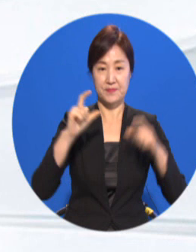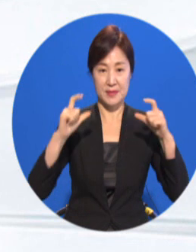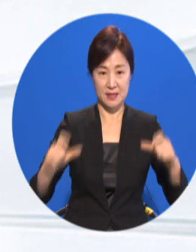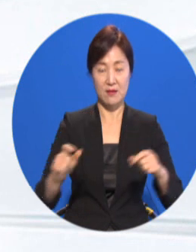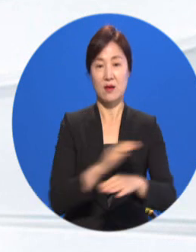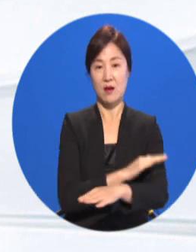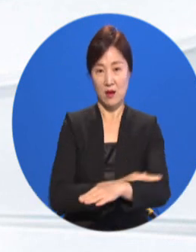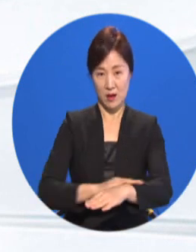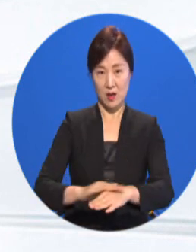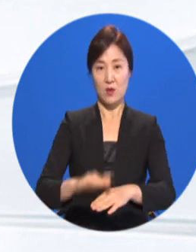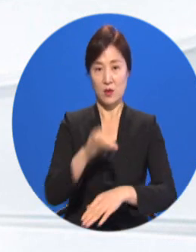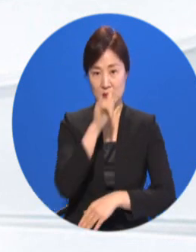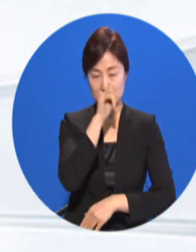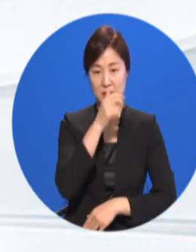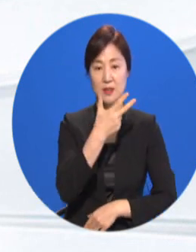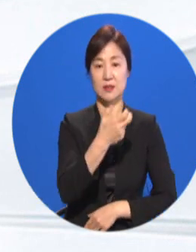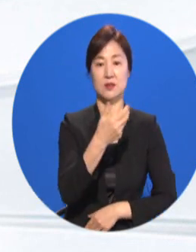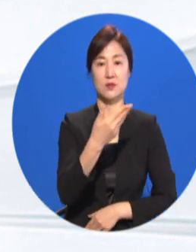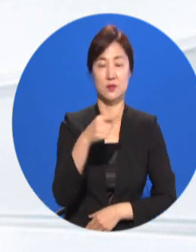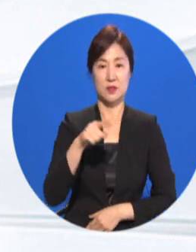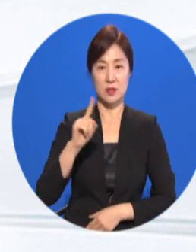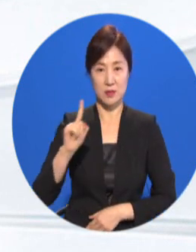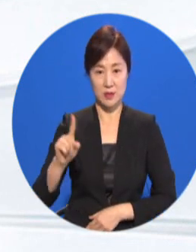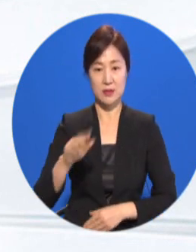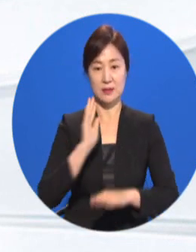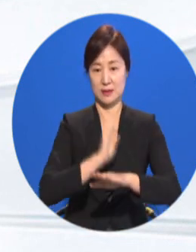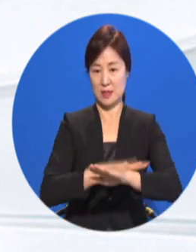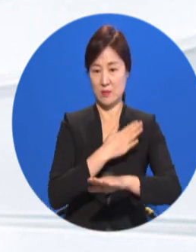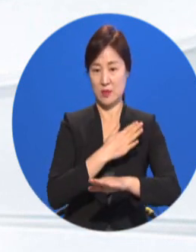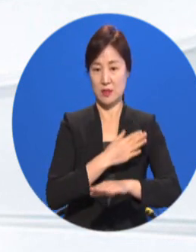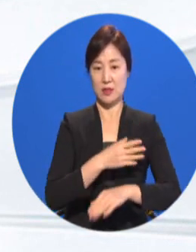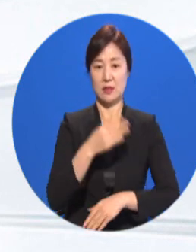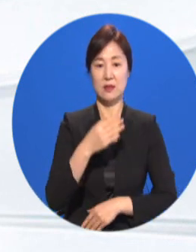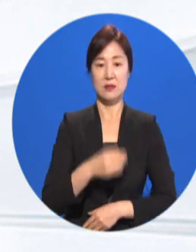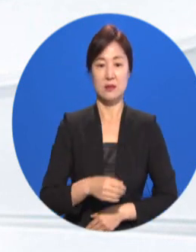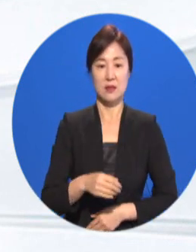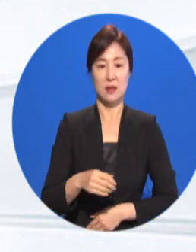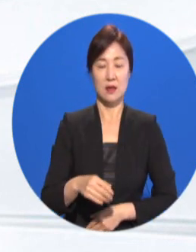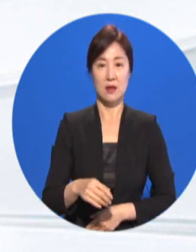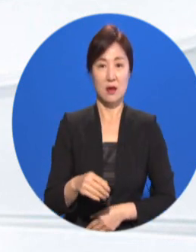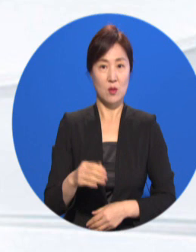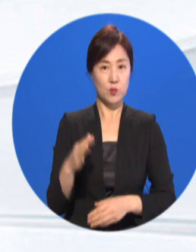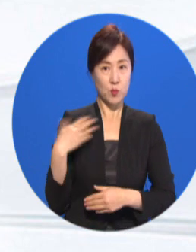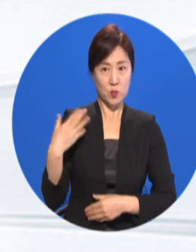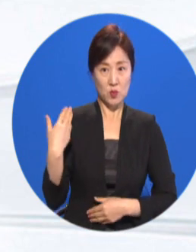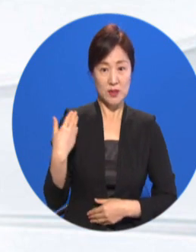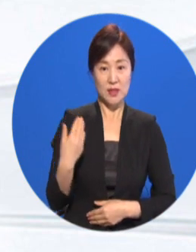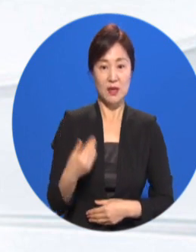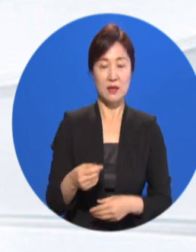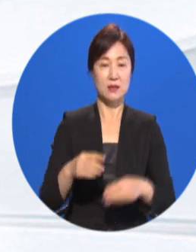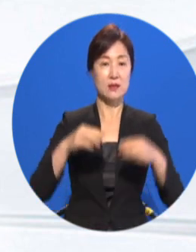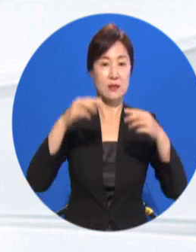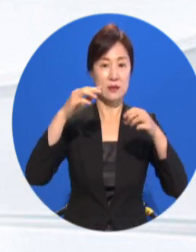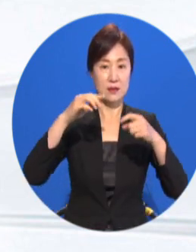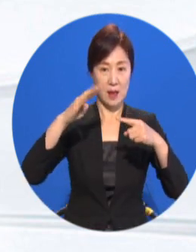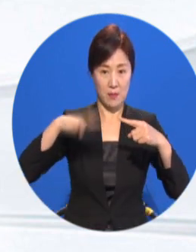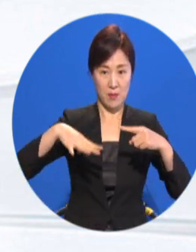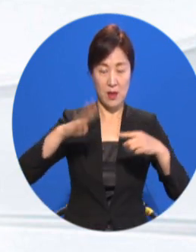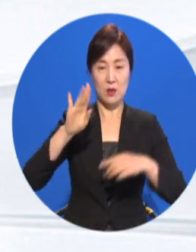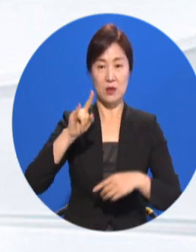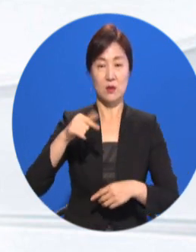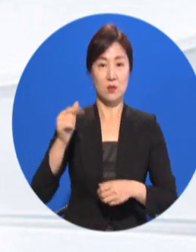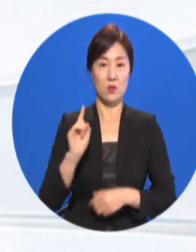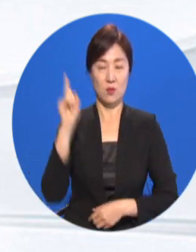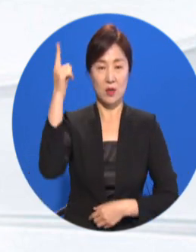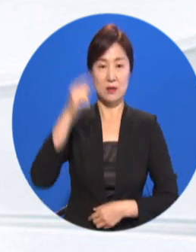있다가 79.1% 로 잘못하고 있다 와 판단 유보 등의 답변 보다 4배 가까이 높았습니다 여수 울 선거 구도